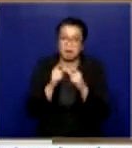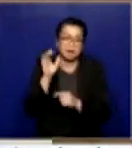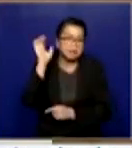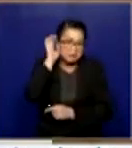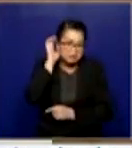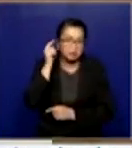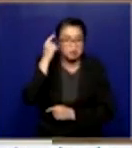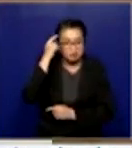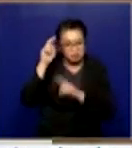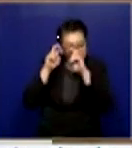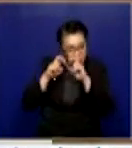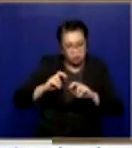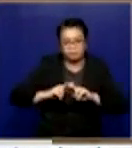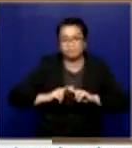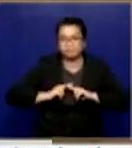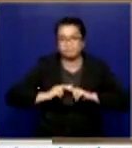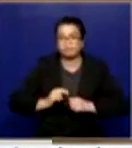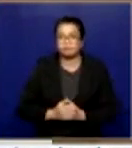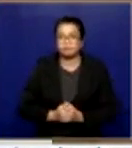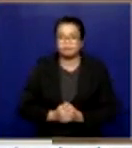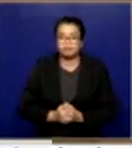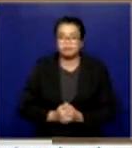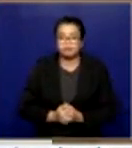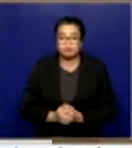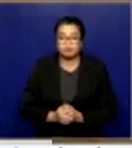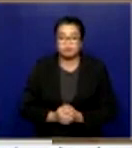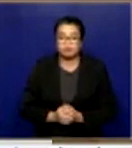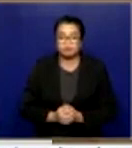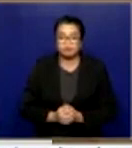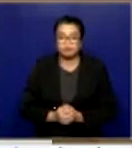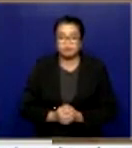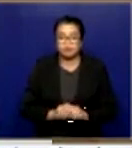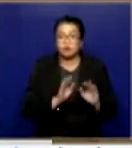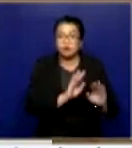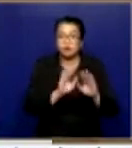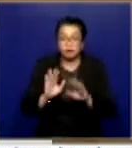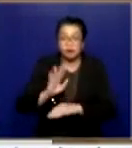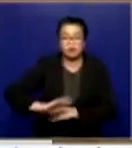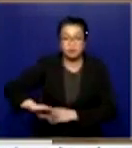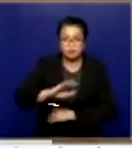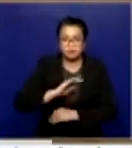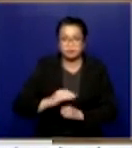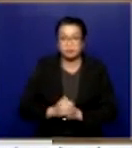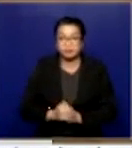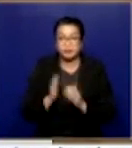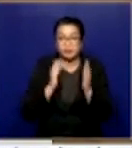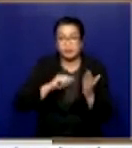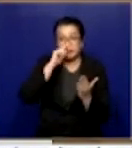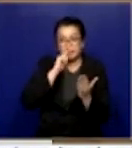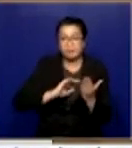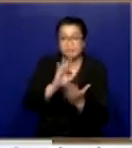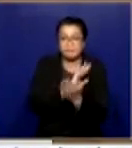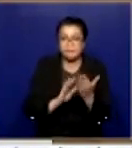คัดกรองด้วยตัวของท่านเองนะครับผมกราบเรียนท่านประธานสภาไปยังเพื่อนสมาชิกผู้ทรงเกียรติทุกท่านจนคนไทยทุกคน